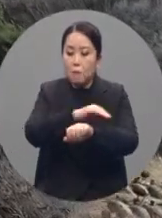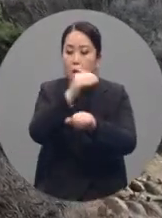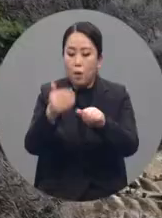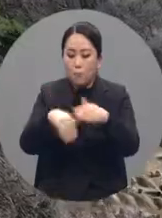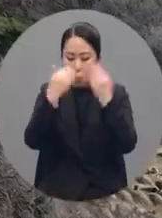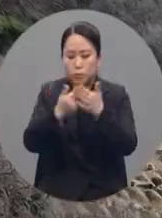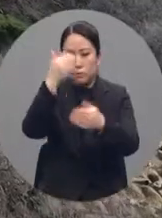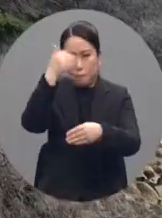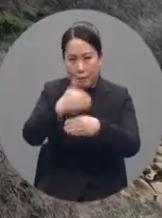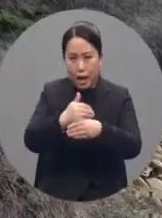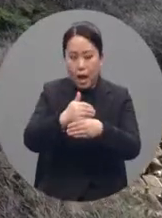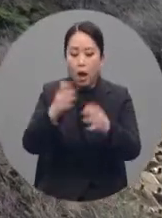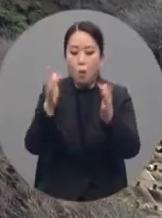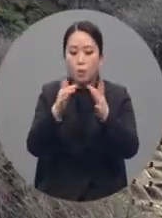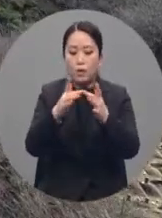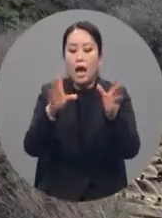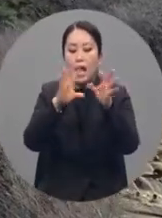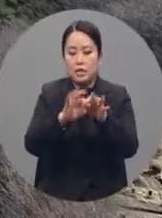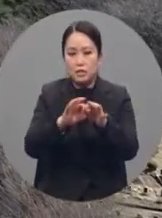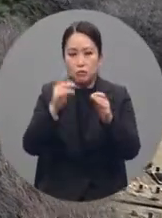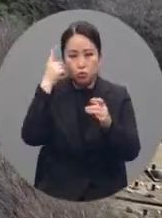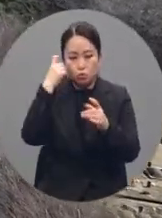추모 서비스를 제공하기도 했습니다